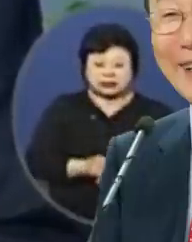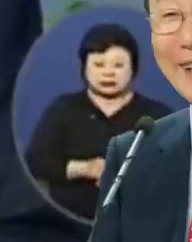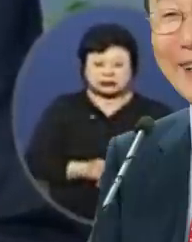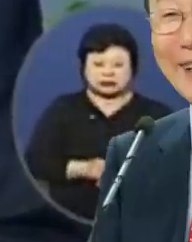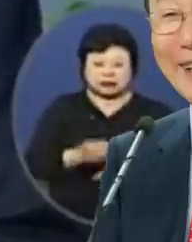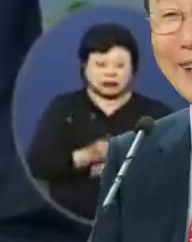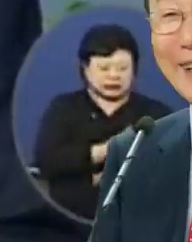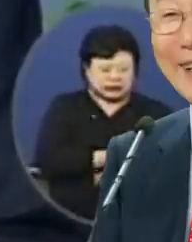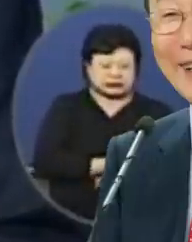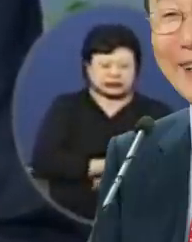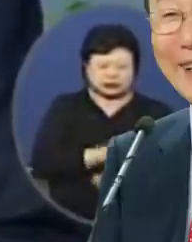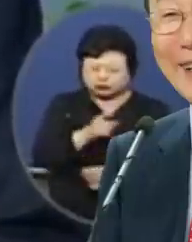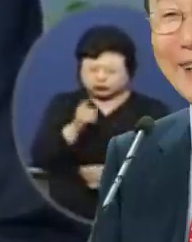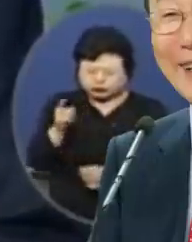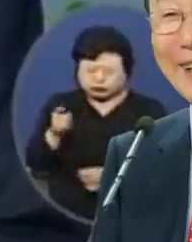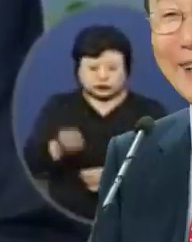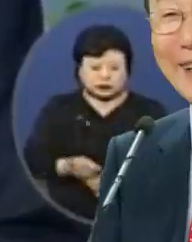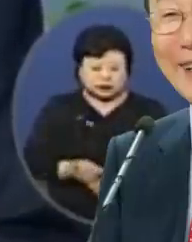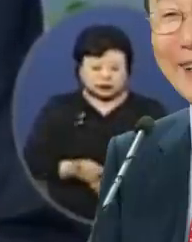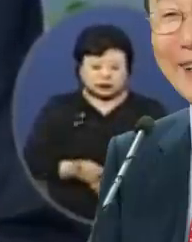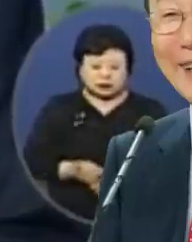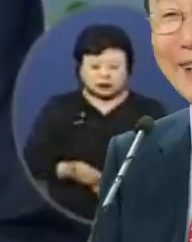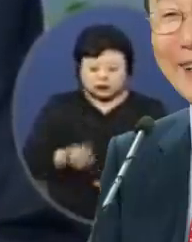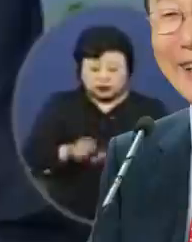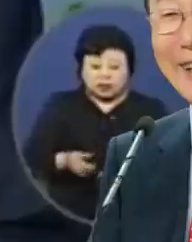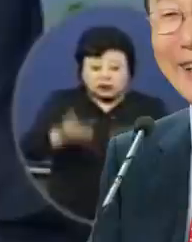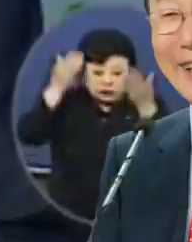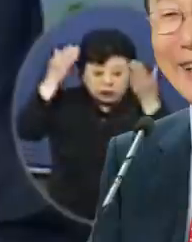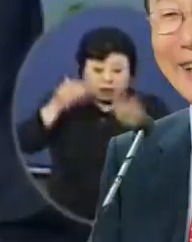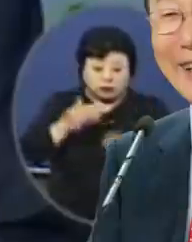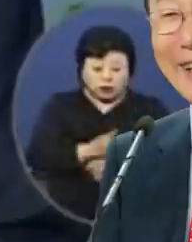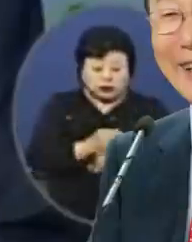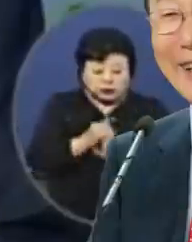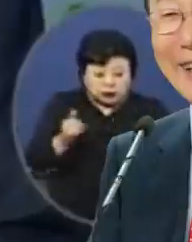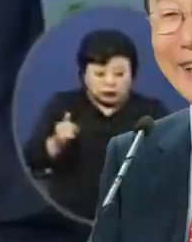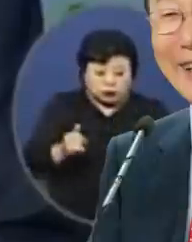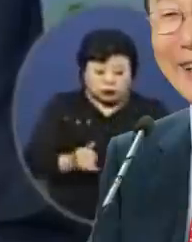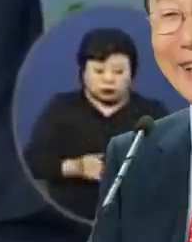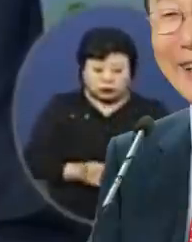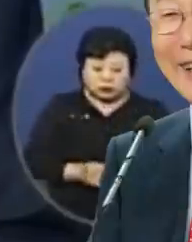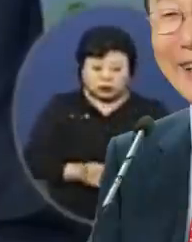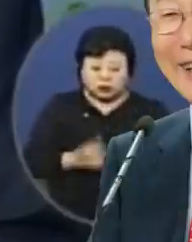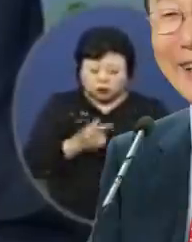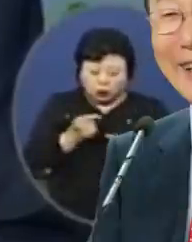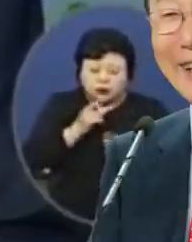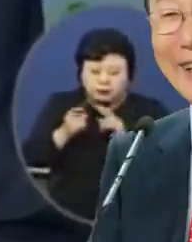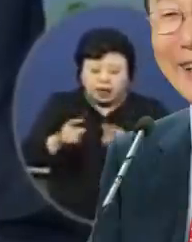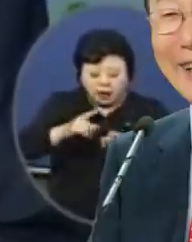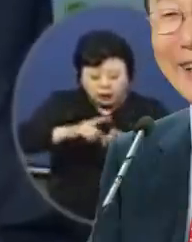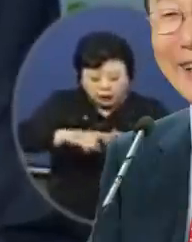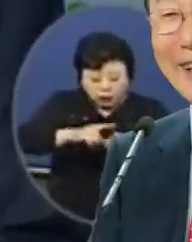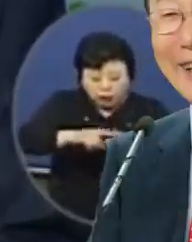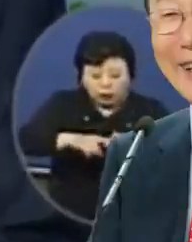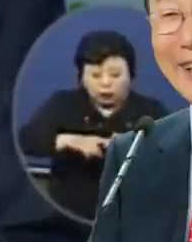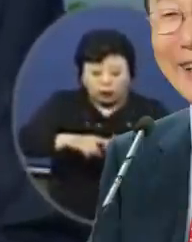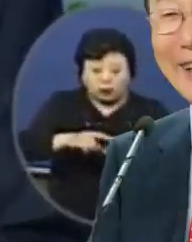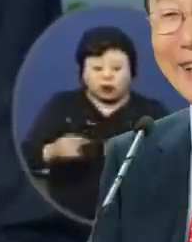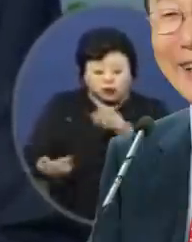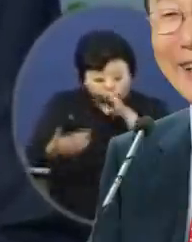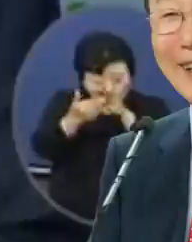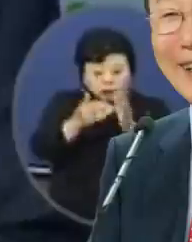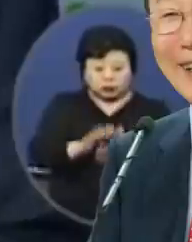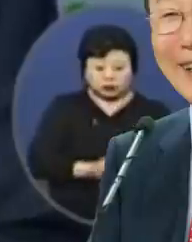허풍쟁이라고 손가락질을 하지만은 지나가 보면 그 허풍쟁이가 말하던 것이 일관성 있게 말을 하는 사람은 그대로 이루어지는